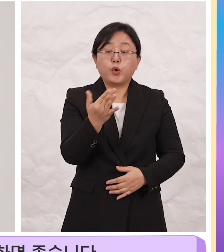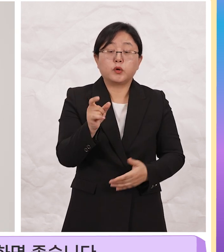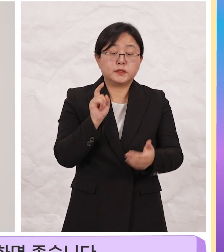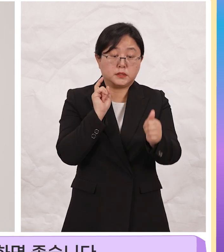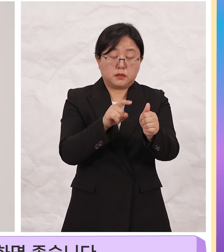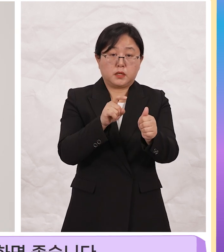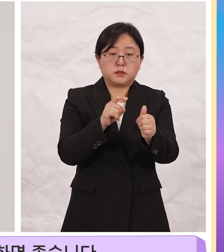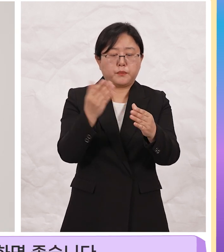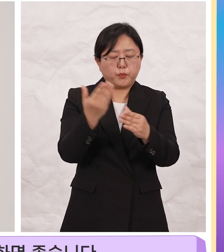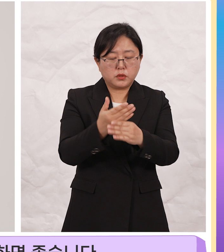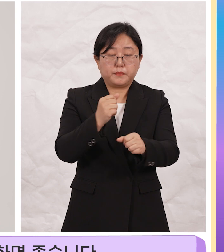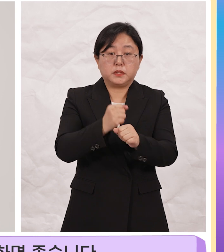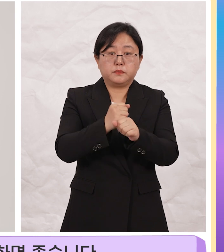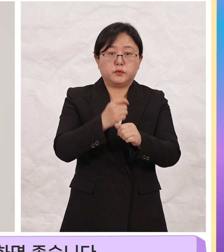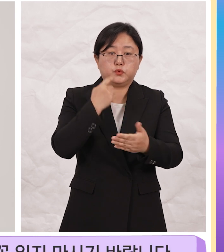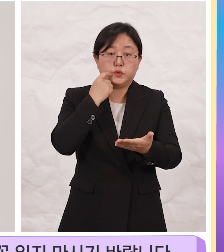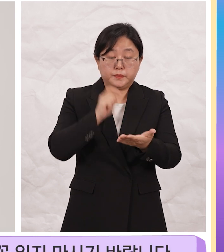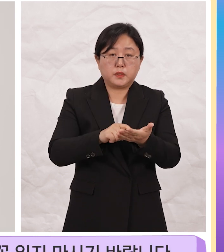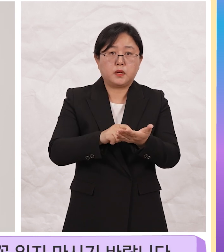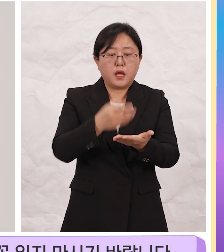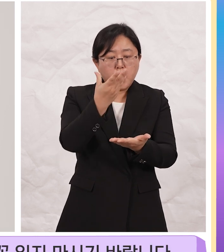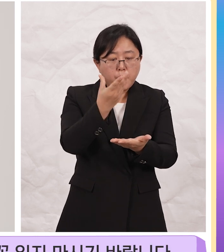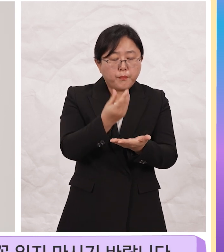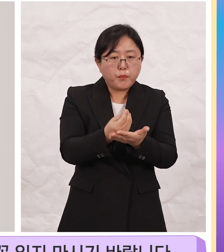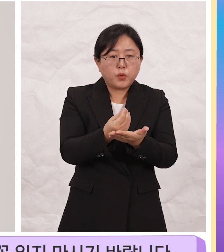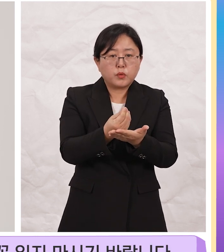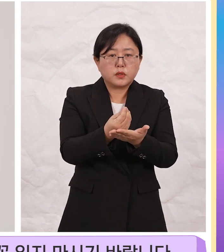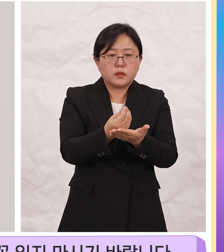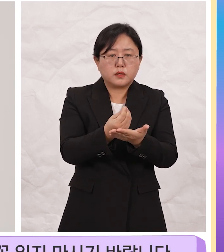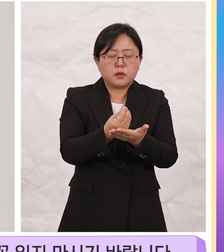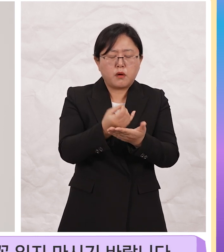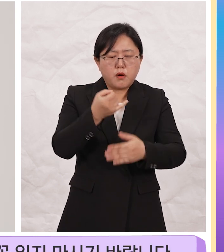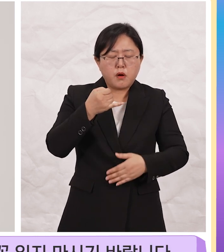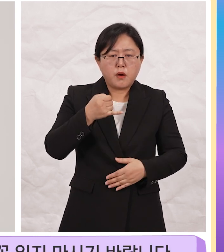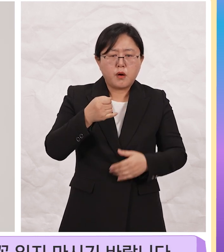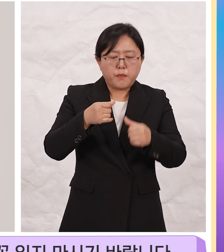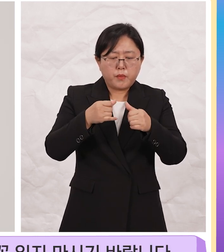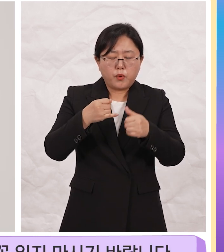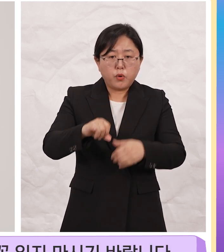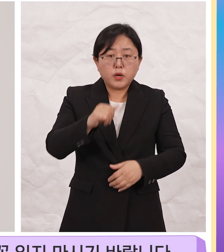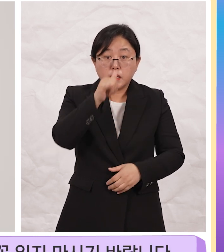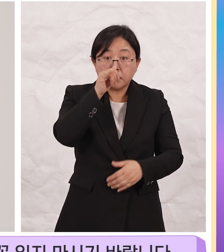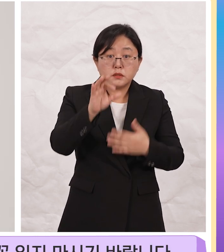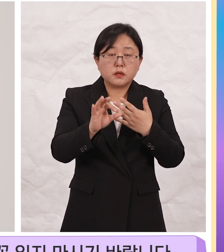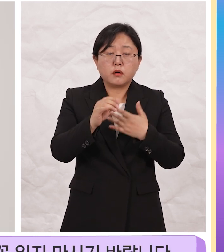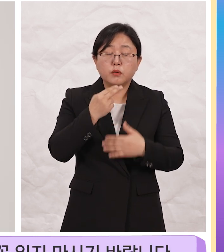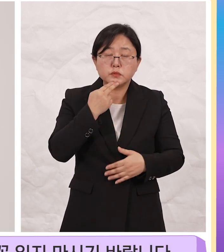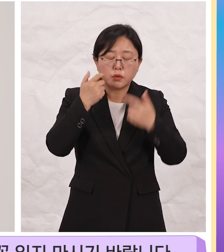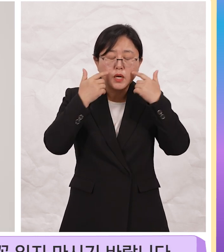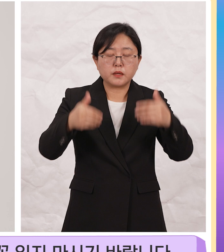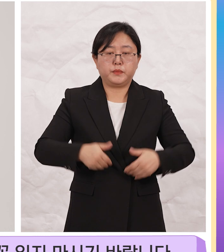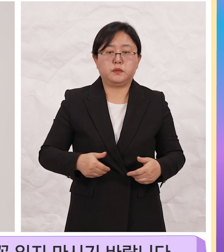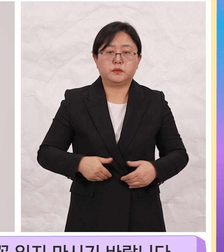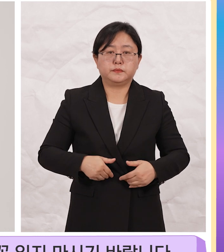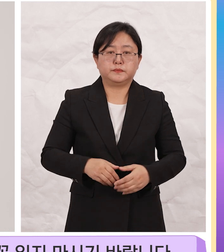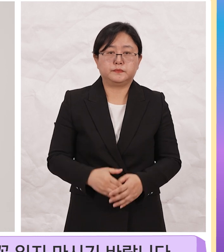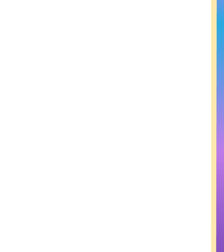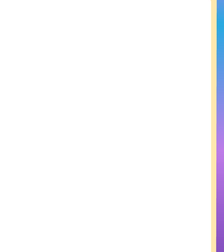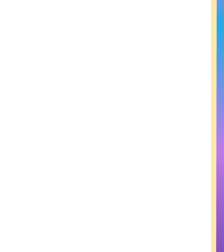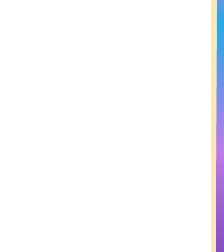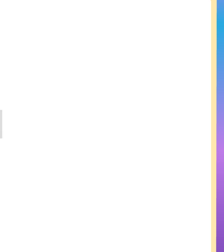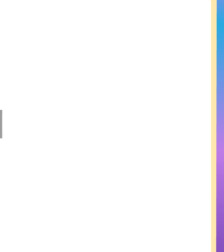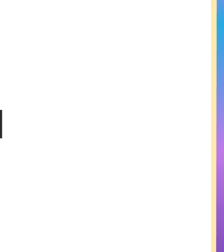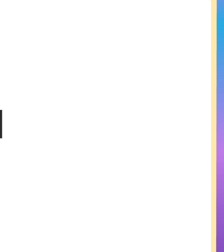지정해 폴더를 생성하면 좋습니다. 복사한 파일에 오류가 없는지 확인하는 과정도 꼭 잊지 마시기 바랍니다.